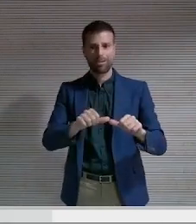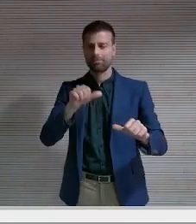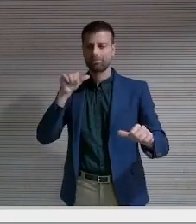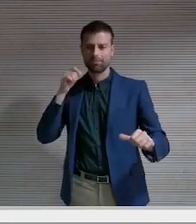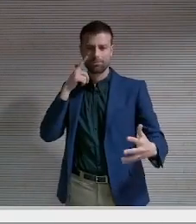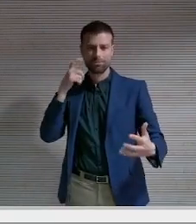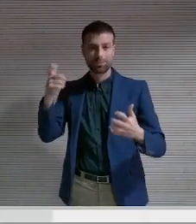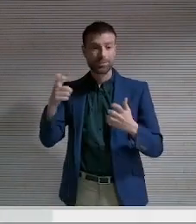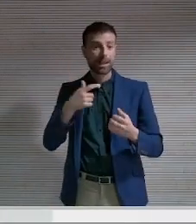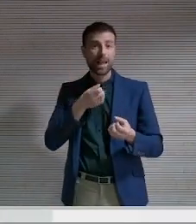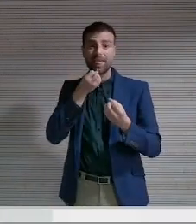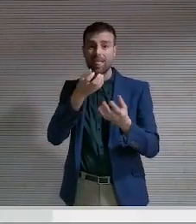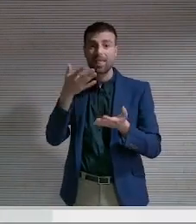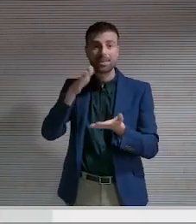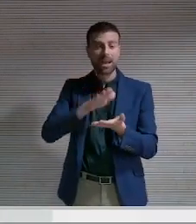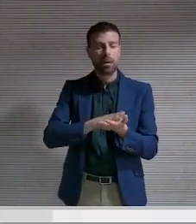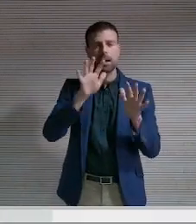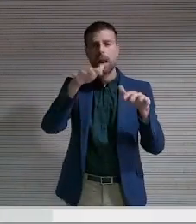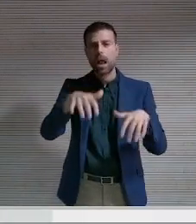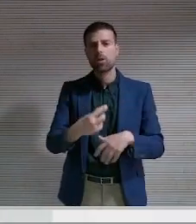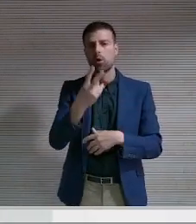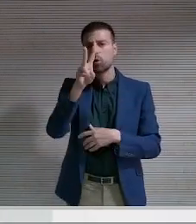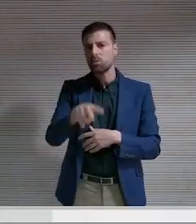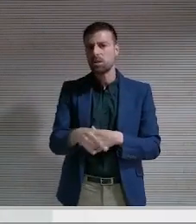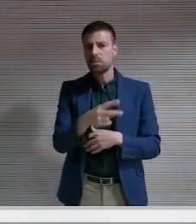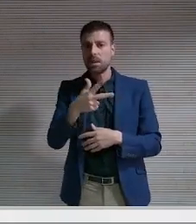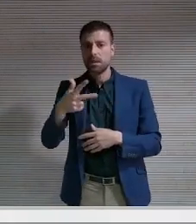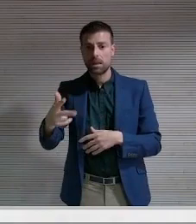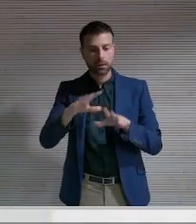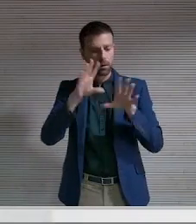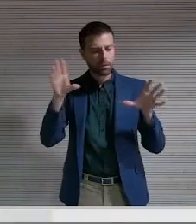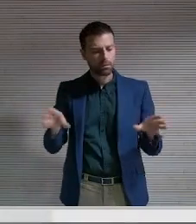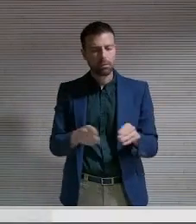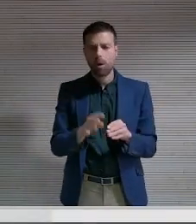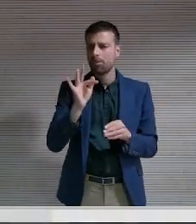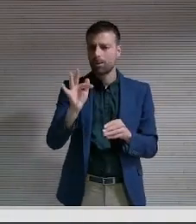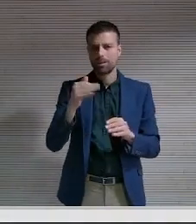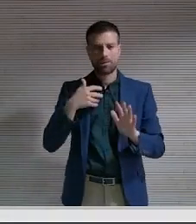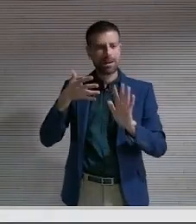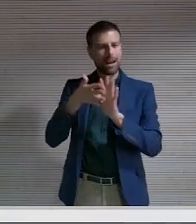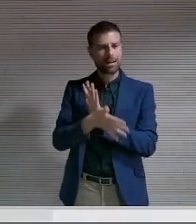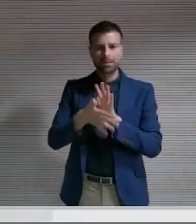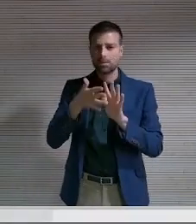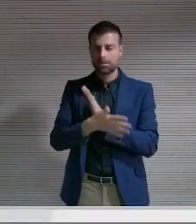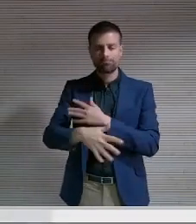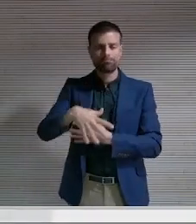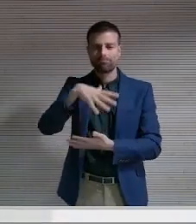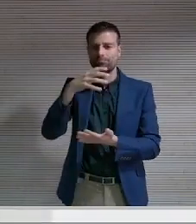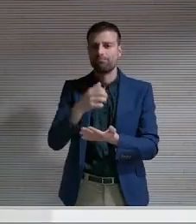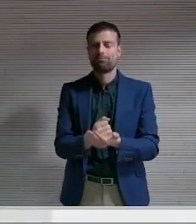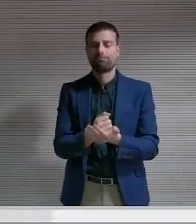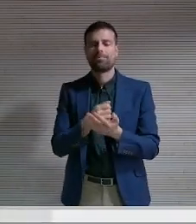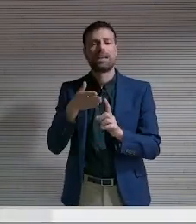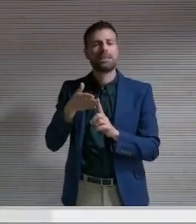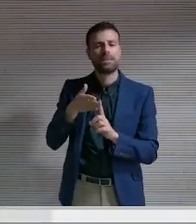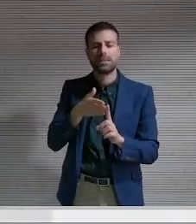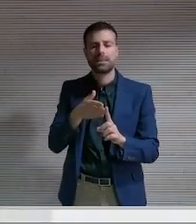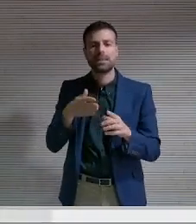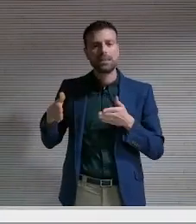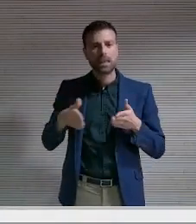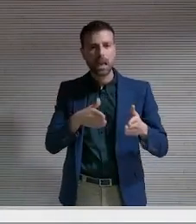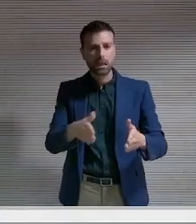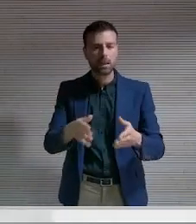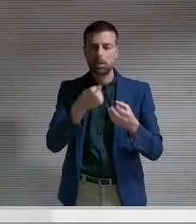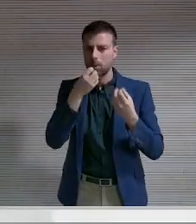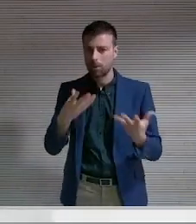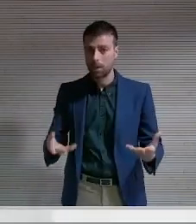diuen les dades de l'abril del 2023, que òbviament són molt positives i que expliquen certament que estem en el bon recorregut.